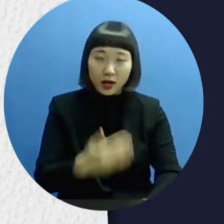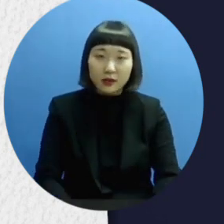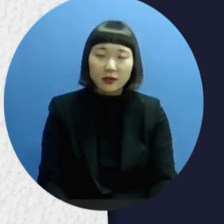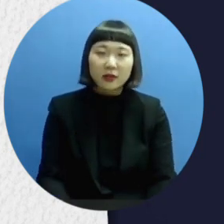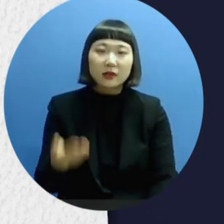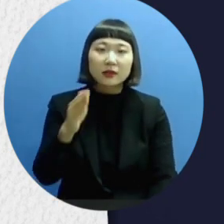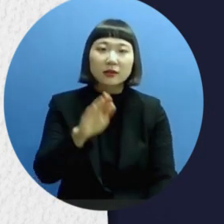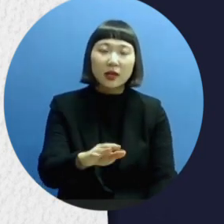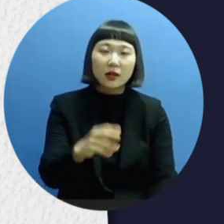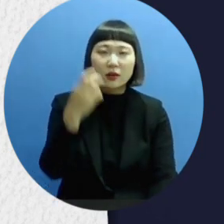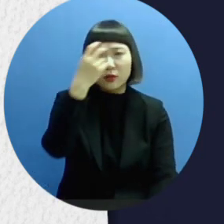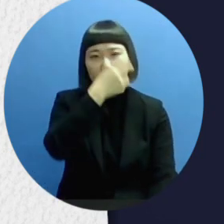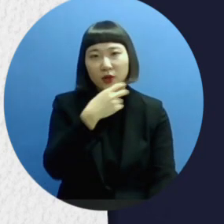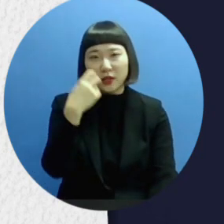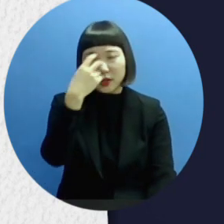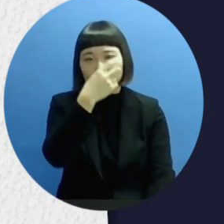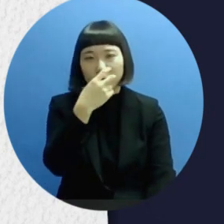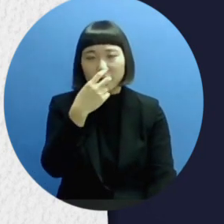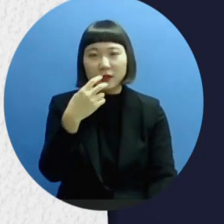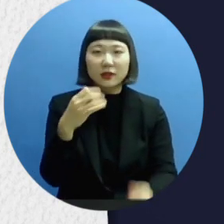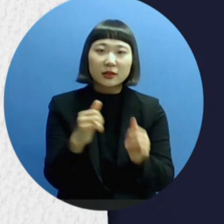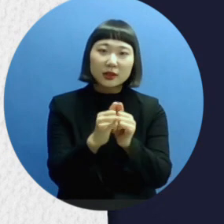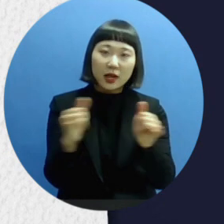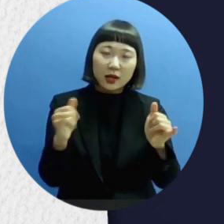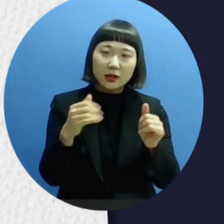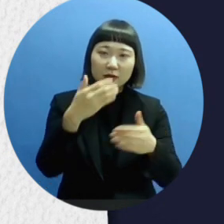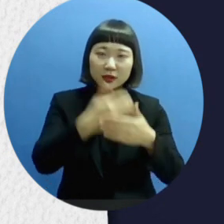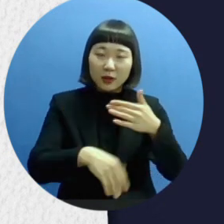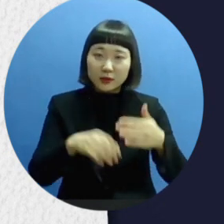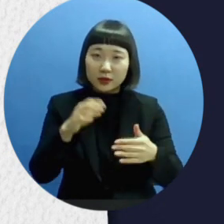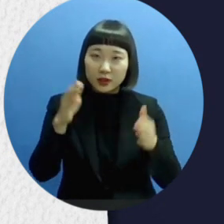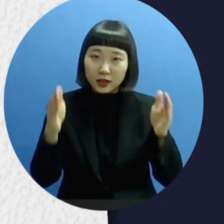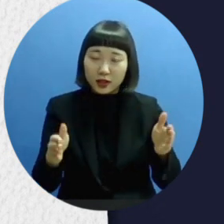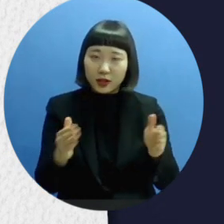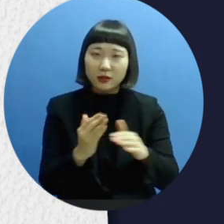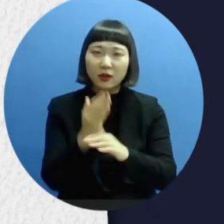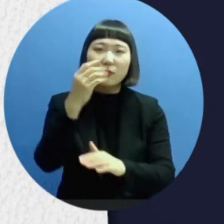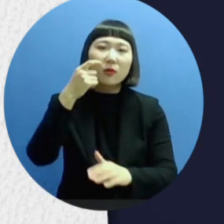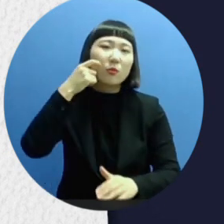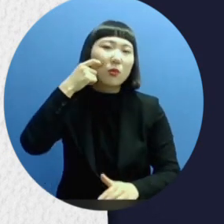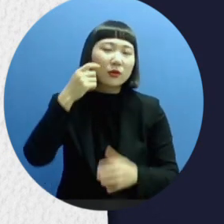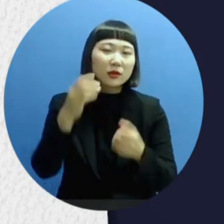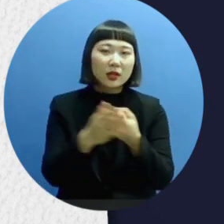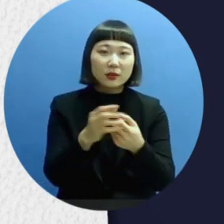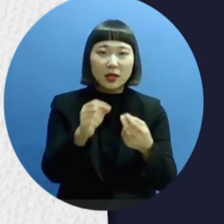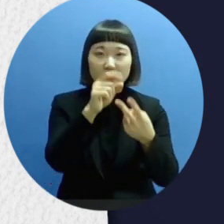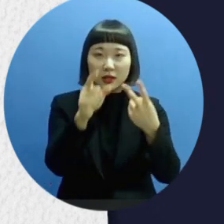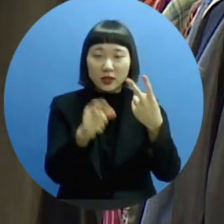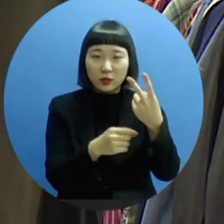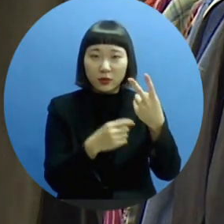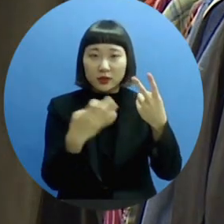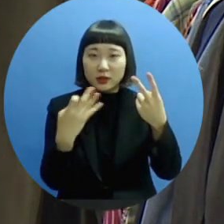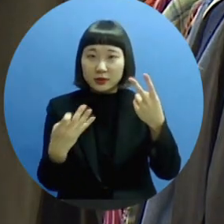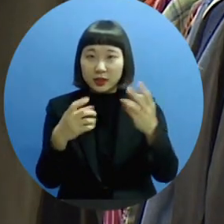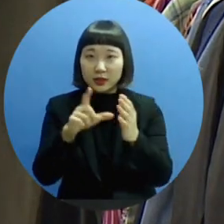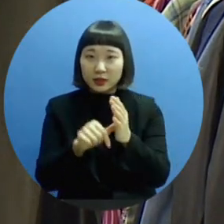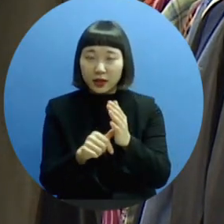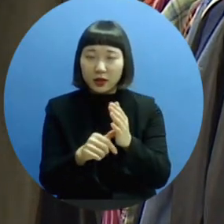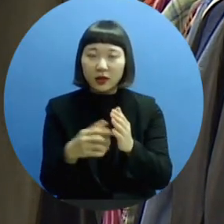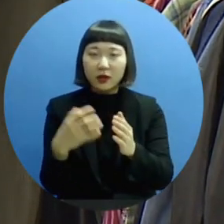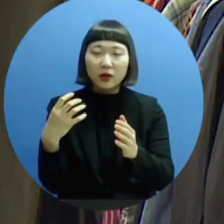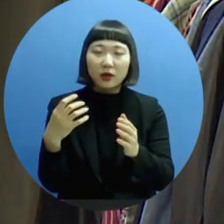기간을 넘지 못하며 지난 2월 14일까지 관리 수탁자로부터 승인받은 전차인이 대상입니다.